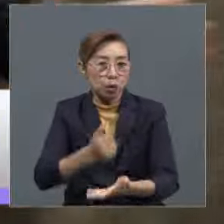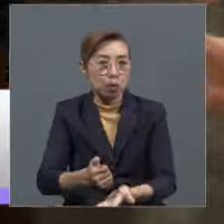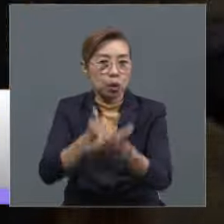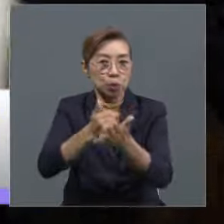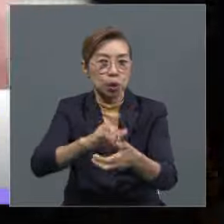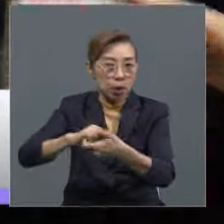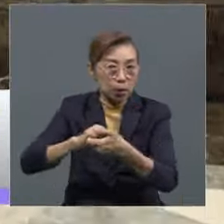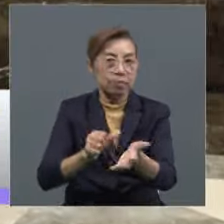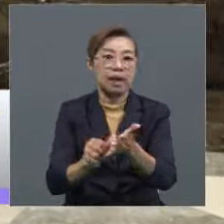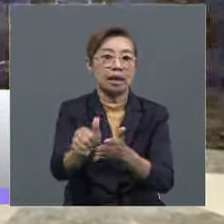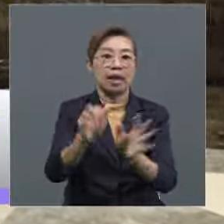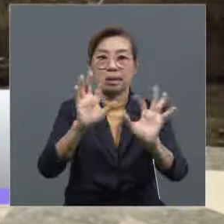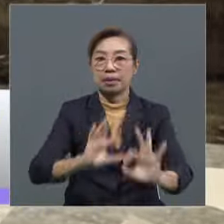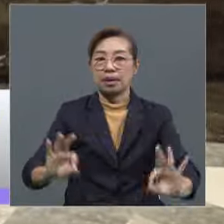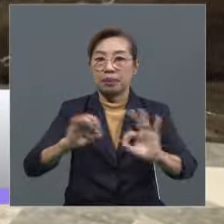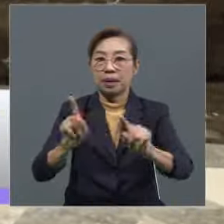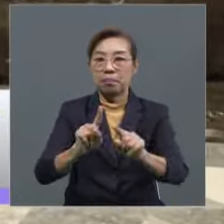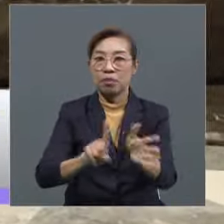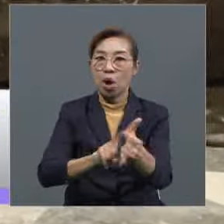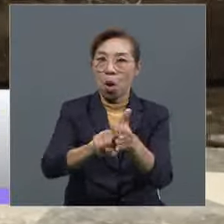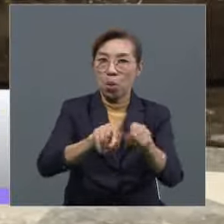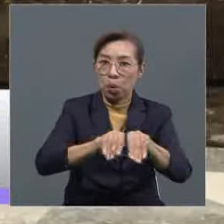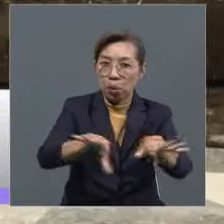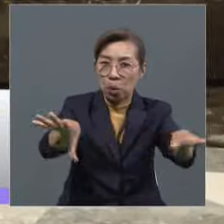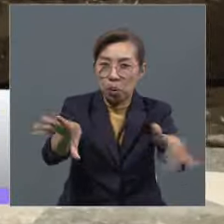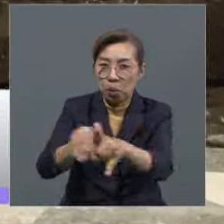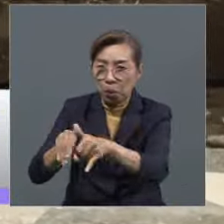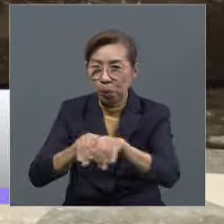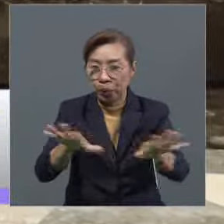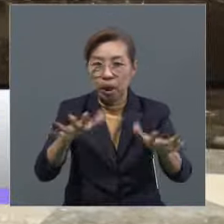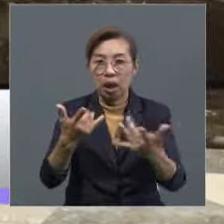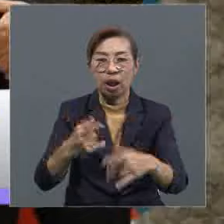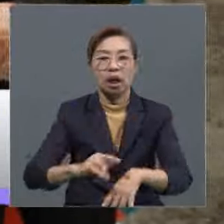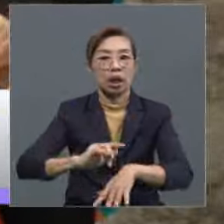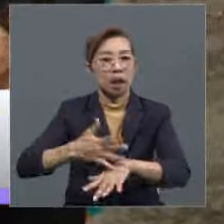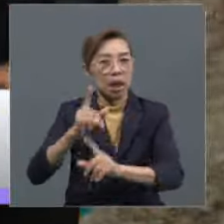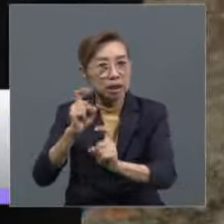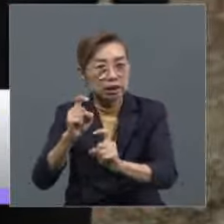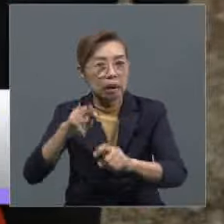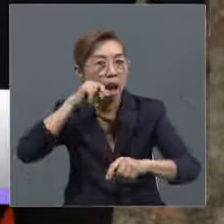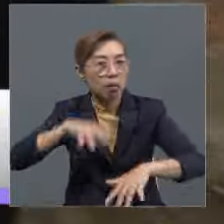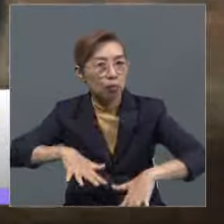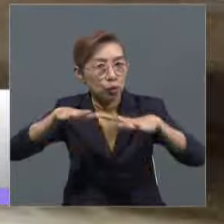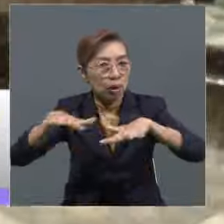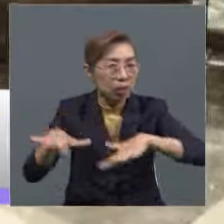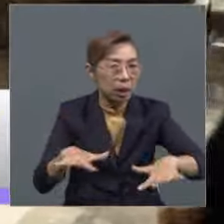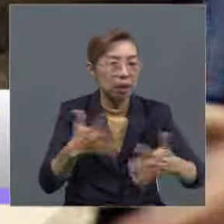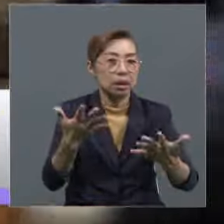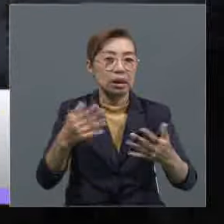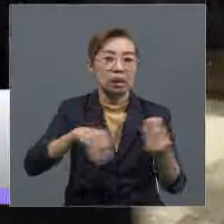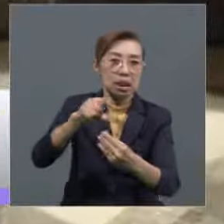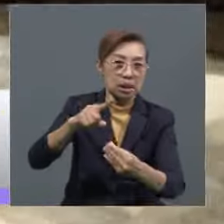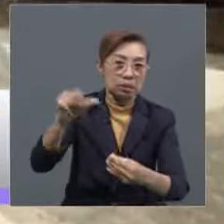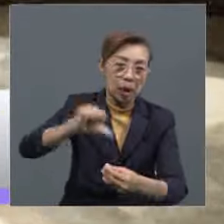อนาคตโดยเฉพาะเรื่องของโรคระบาดภัยธรรมชาติแล้วก็วิกฤตเศรษฐกิจซึ่งความคืบหน้าของการเจรจาความตกลงการค้า